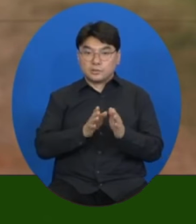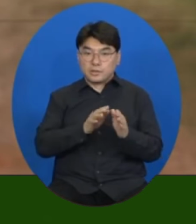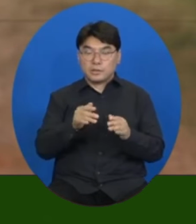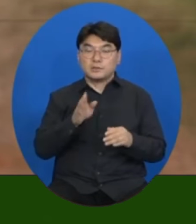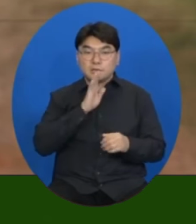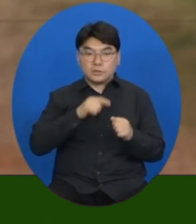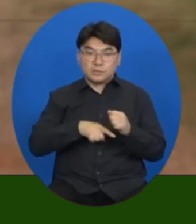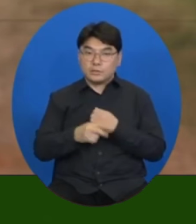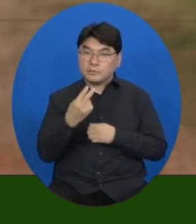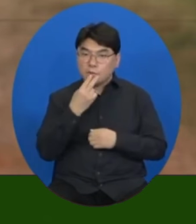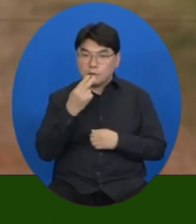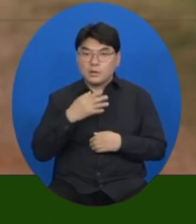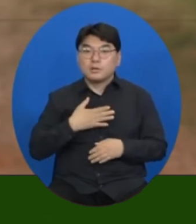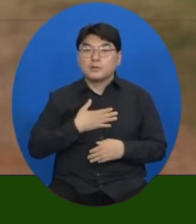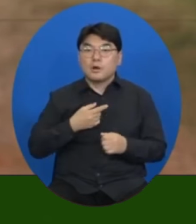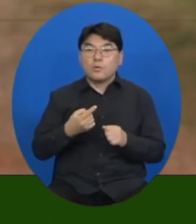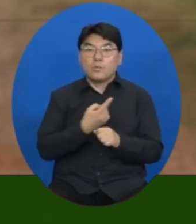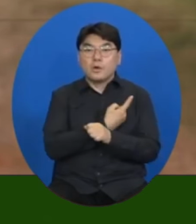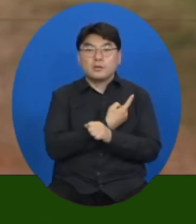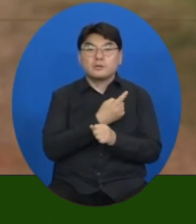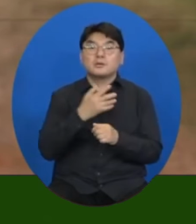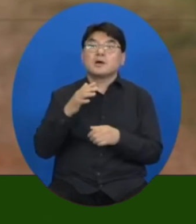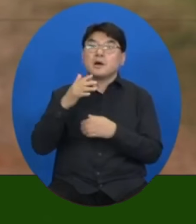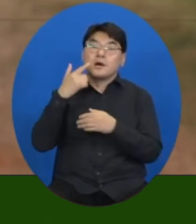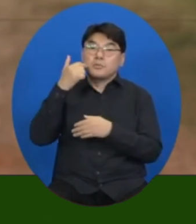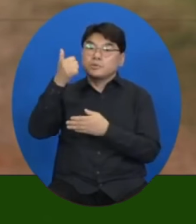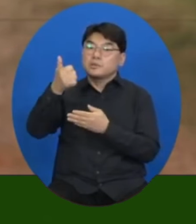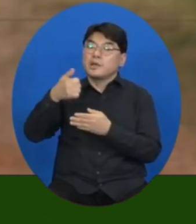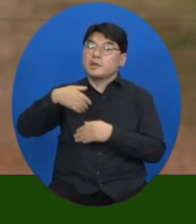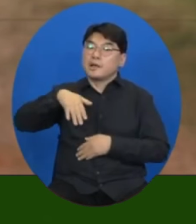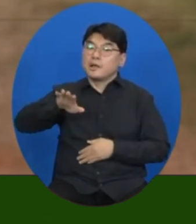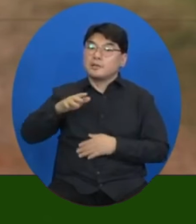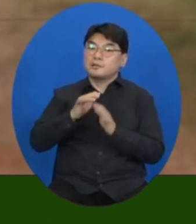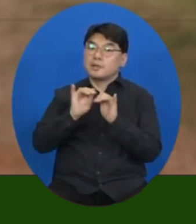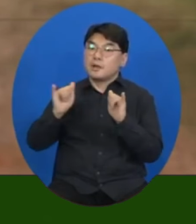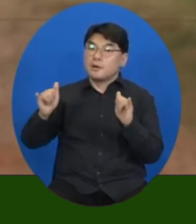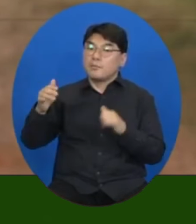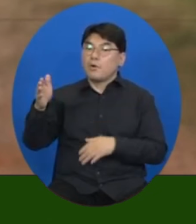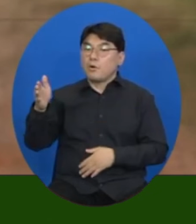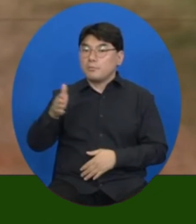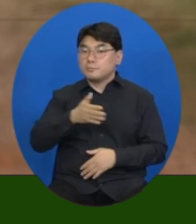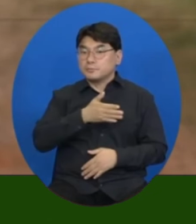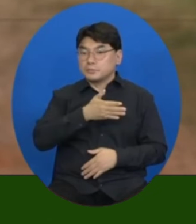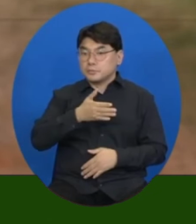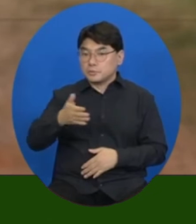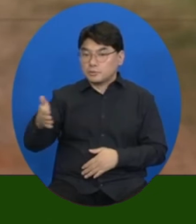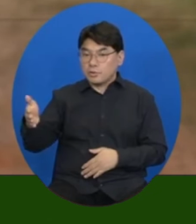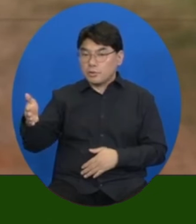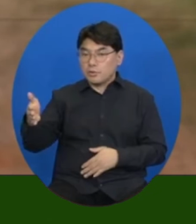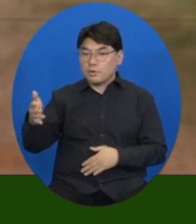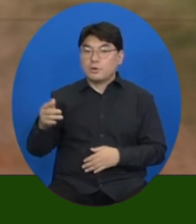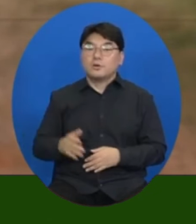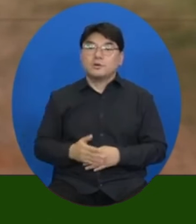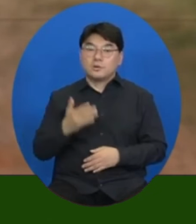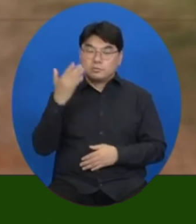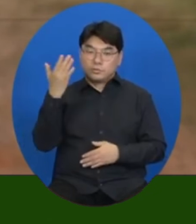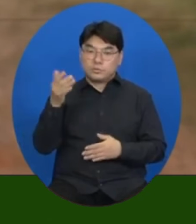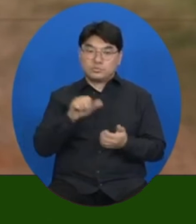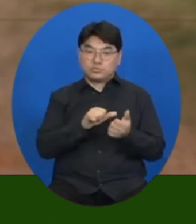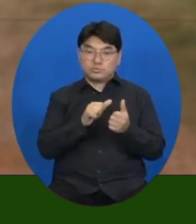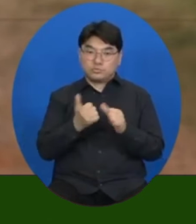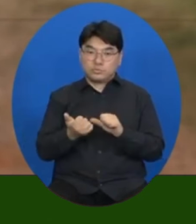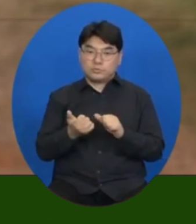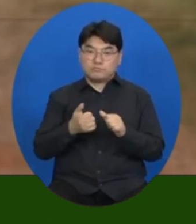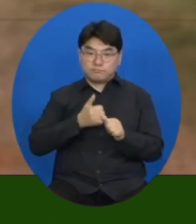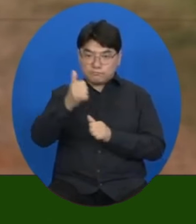말미암지 않고는 아도 아버지께로 갈 자가 없어 아멘 그분이 죽음을 이기시고 부활하셔서